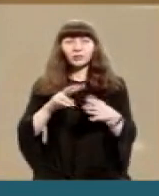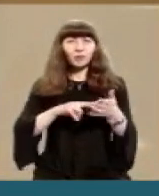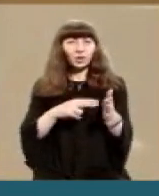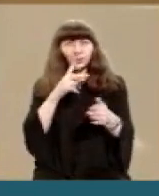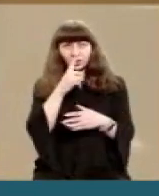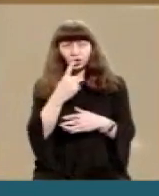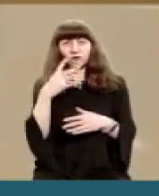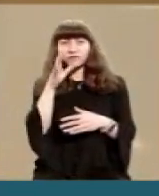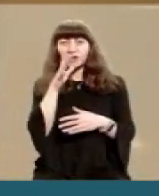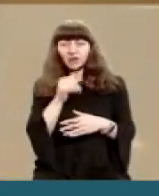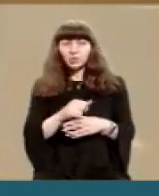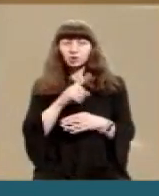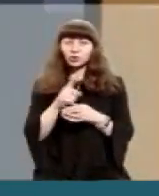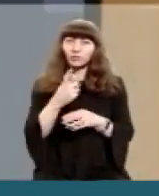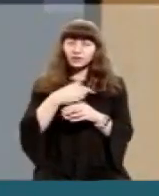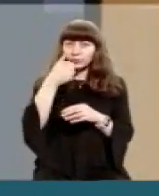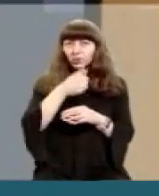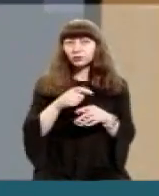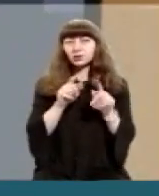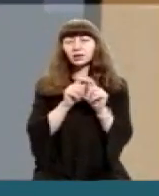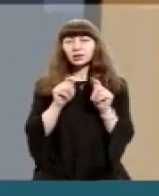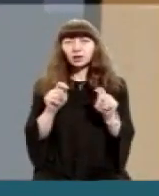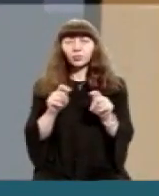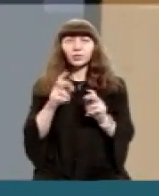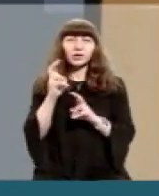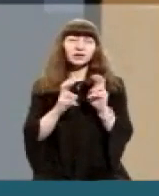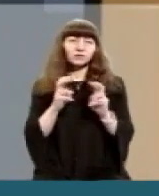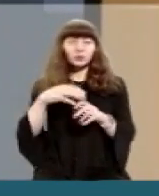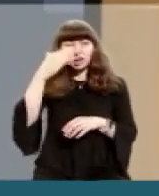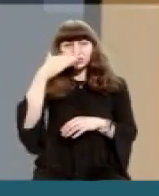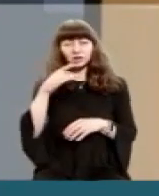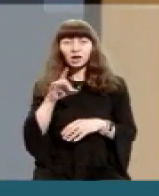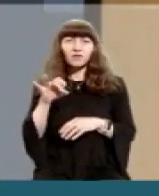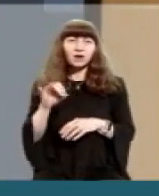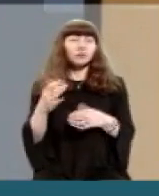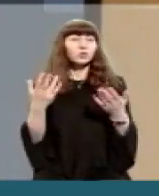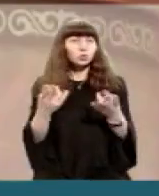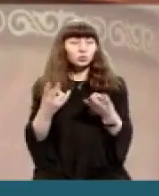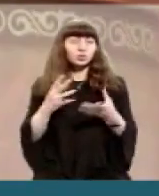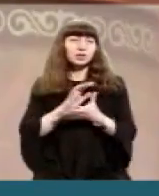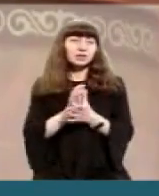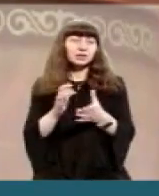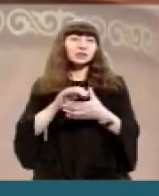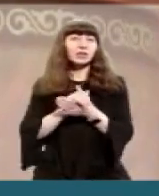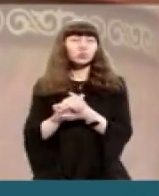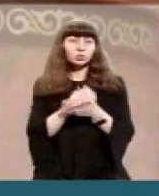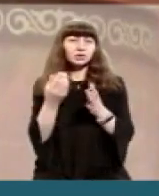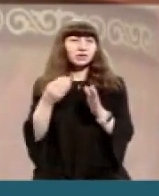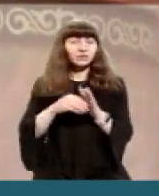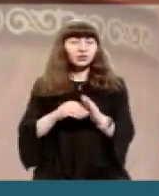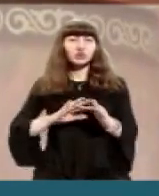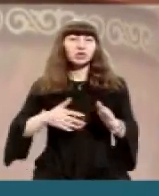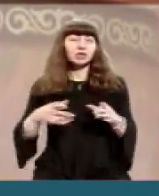время, так, чтобы в этом году уже запустили производство отечественного товара. Также следует тесно сотрудничать с инвесторами и